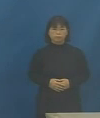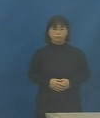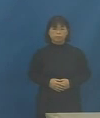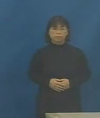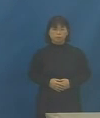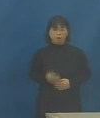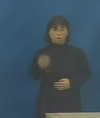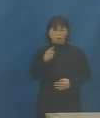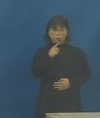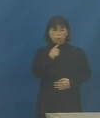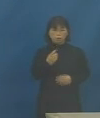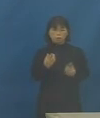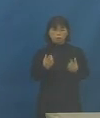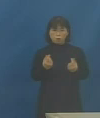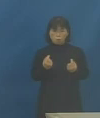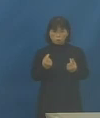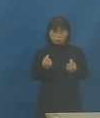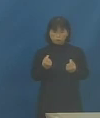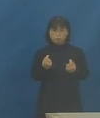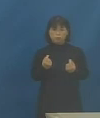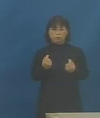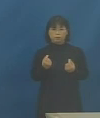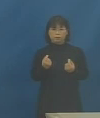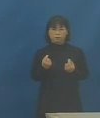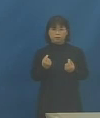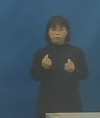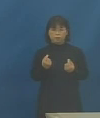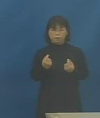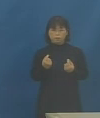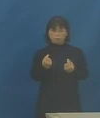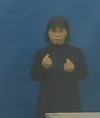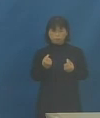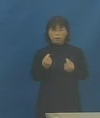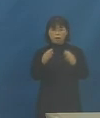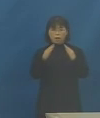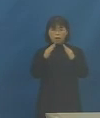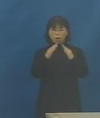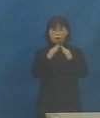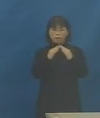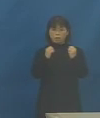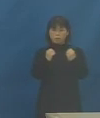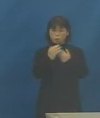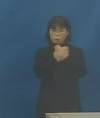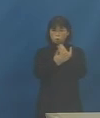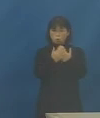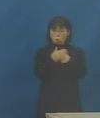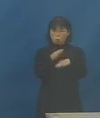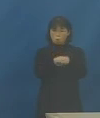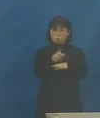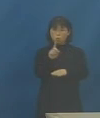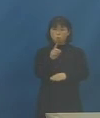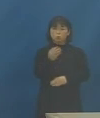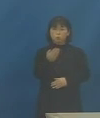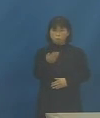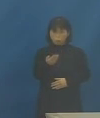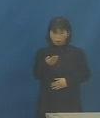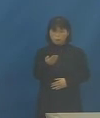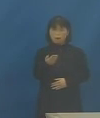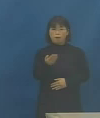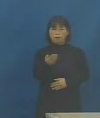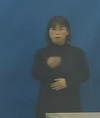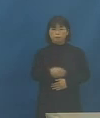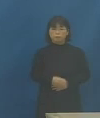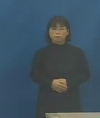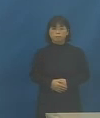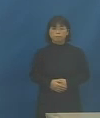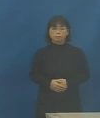で先ほど申しましたようにどういうふうに在宅での療養ということを組んでいくのかということなん